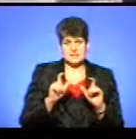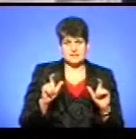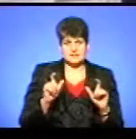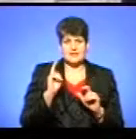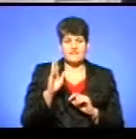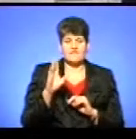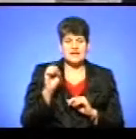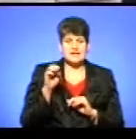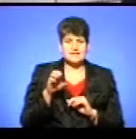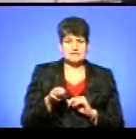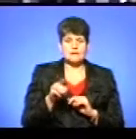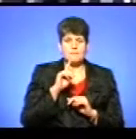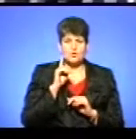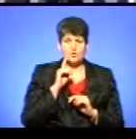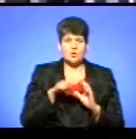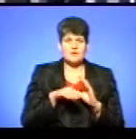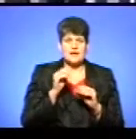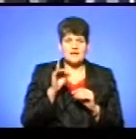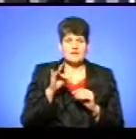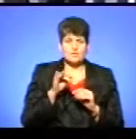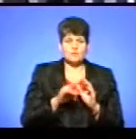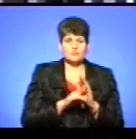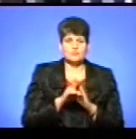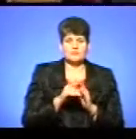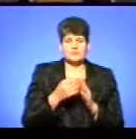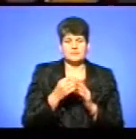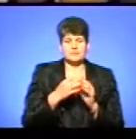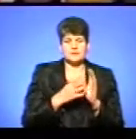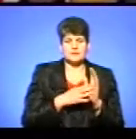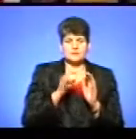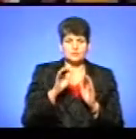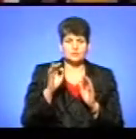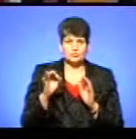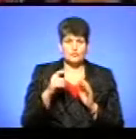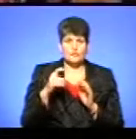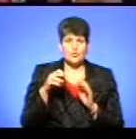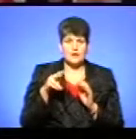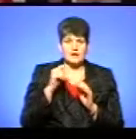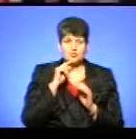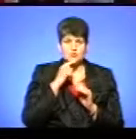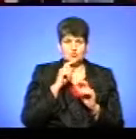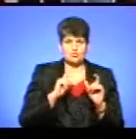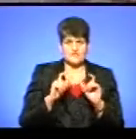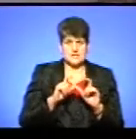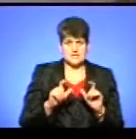Квест «Молодь обирає Європу» стартував близько 15.00 в холі економічного університету.